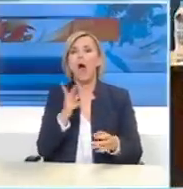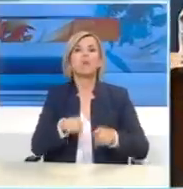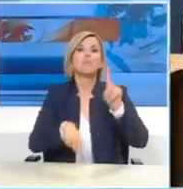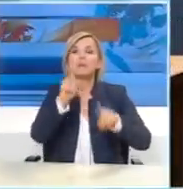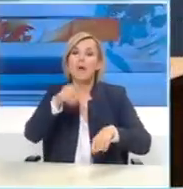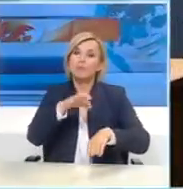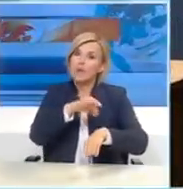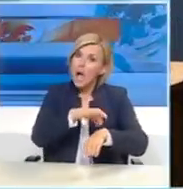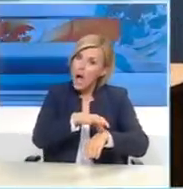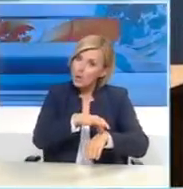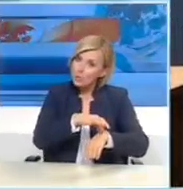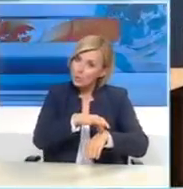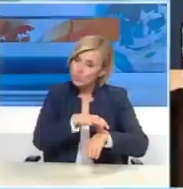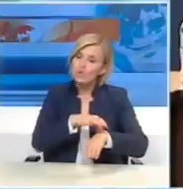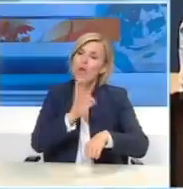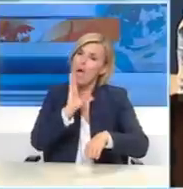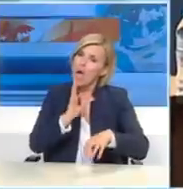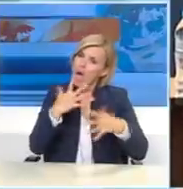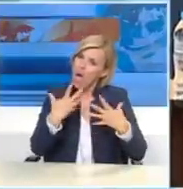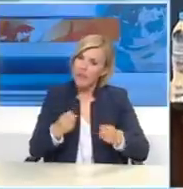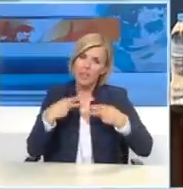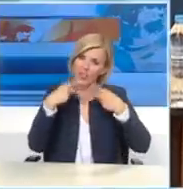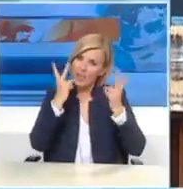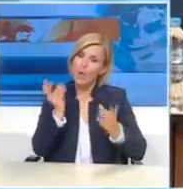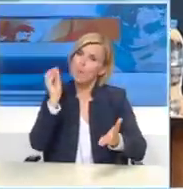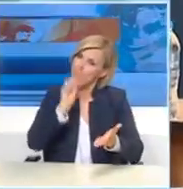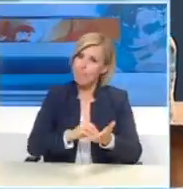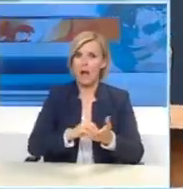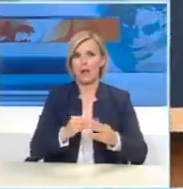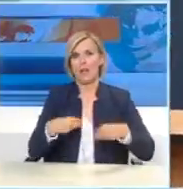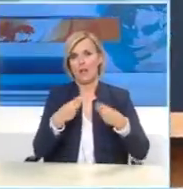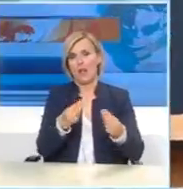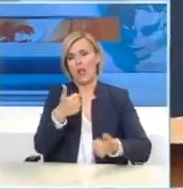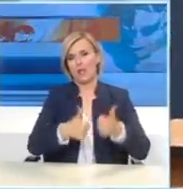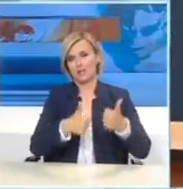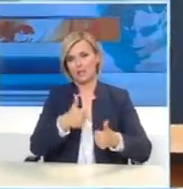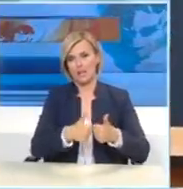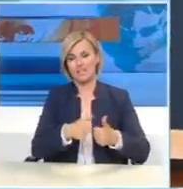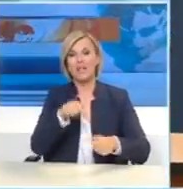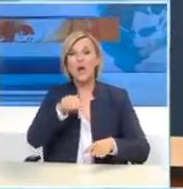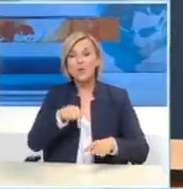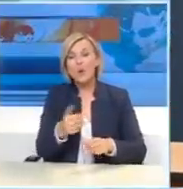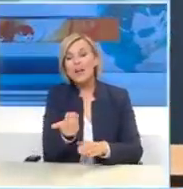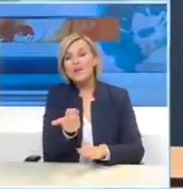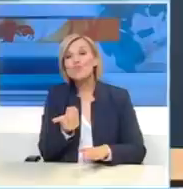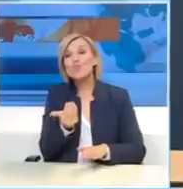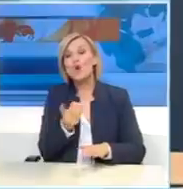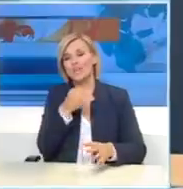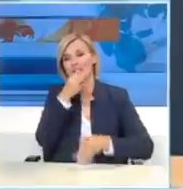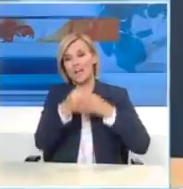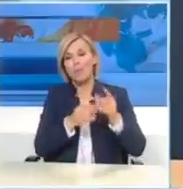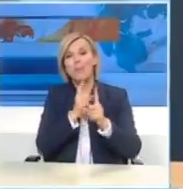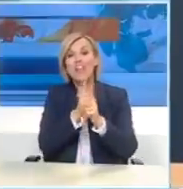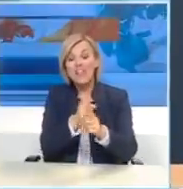προβλήματος υγείας να μπορούν να ξανασυμμετέχουν σε μια επόμενη εξεταστική. Θεωρώ ότι είναι νωρίς να πούμε για ειδικά μέτρα που αφορούν τις πανελλαδικές